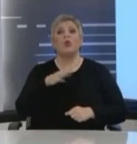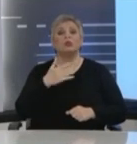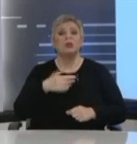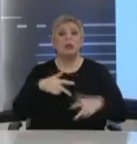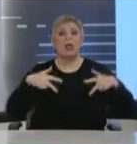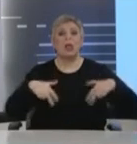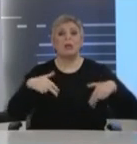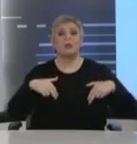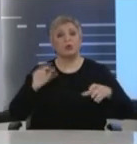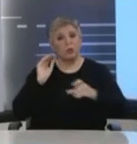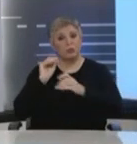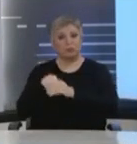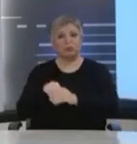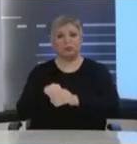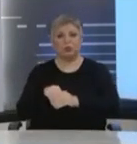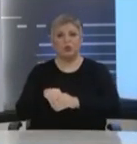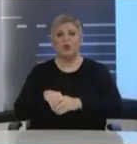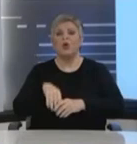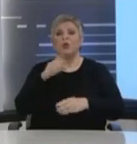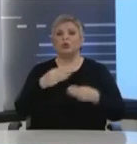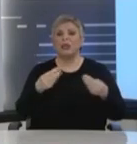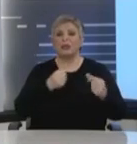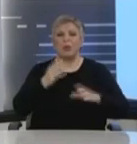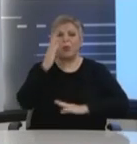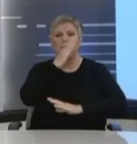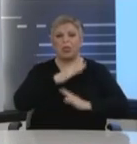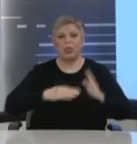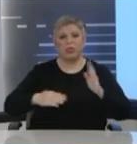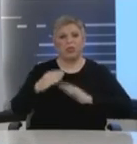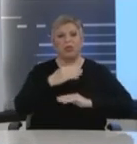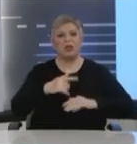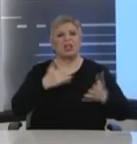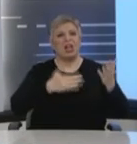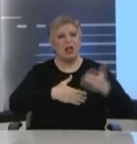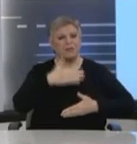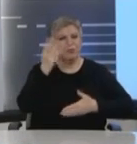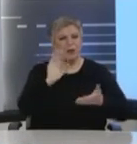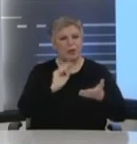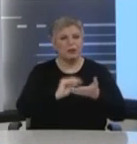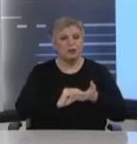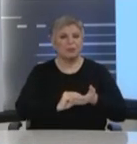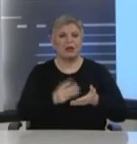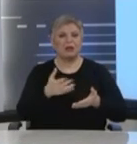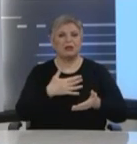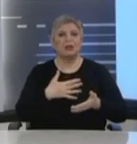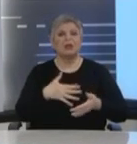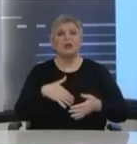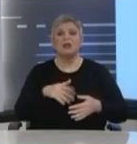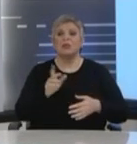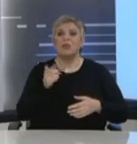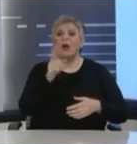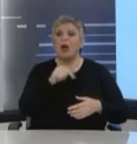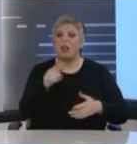υπουργών. Χωρίς παρακρατικές μεθόδους και συνεργασία με τον κίτρινο τύπο. Χωρίς εξωθεσμικούς